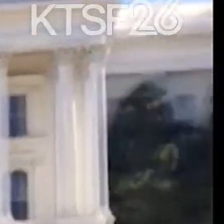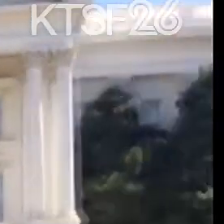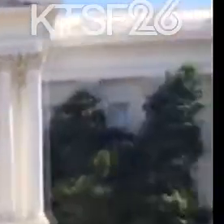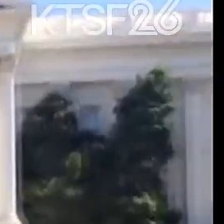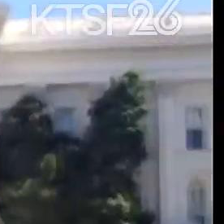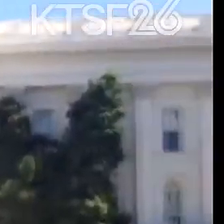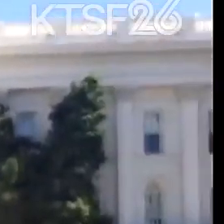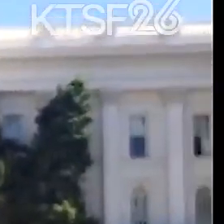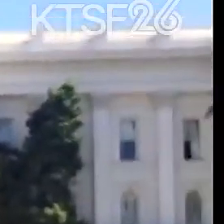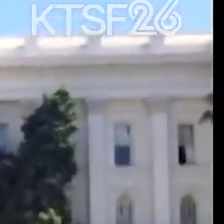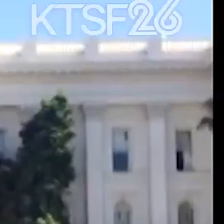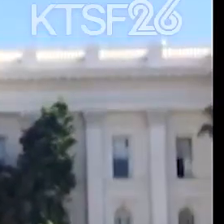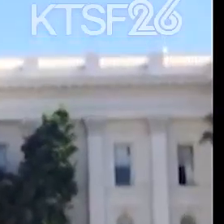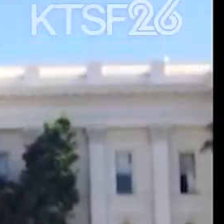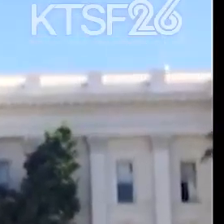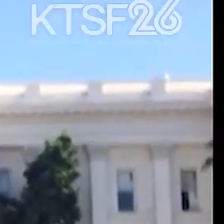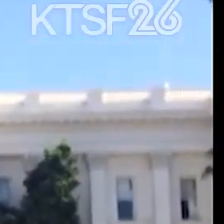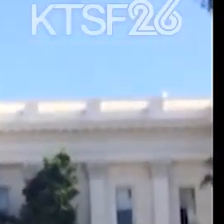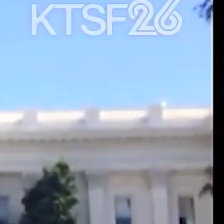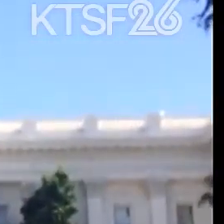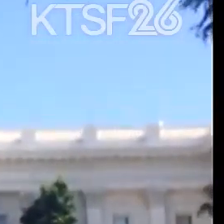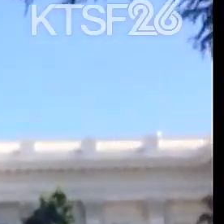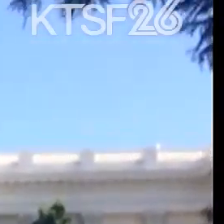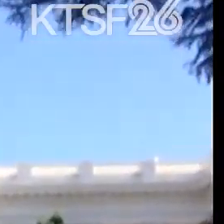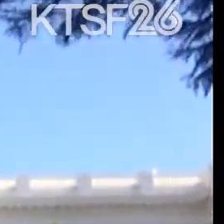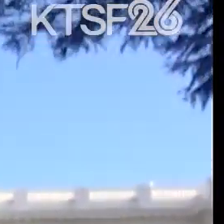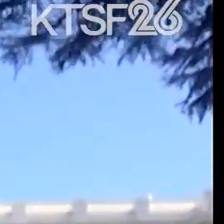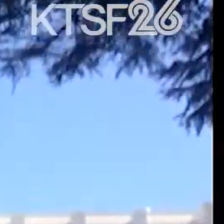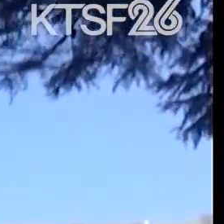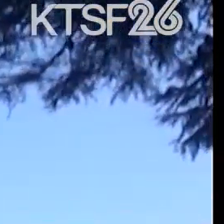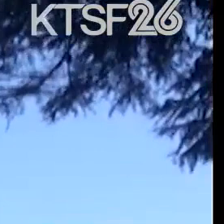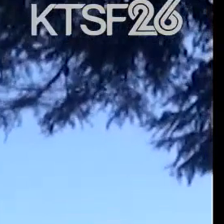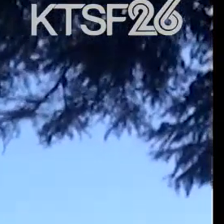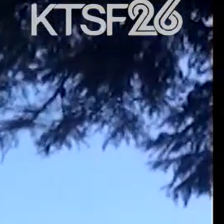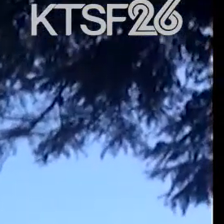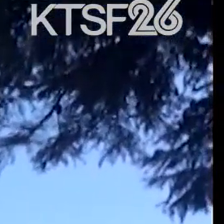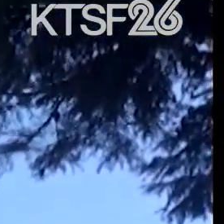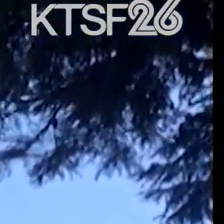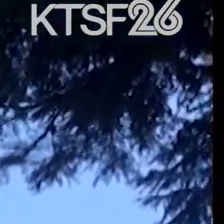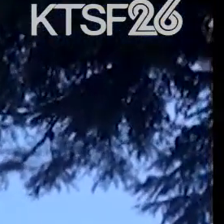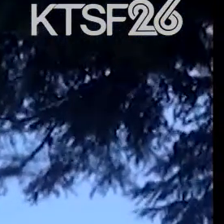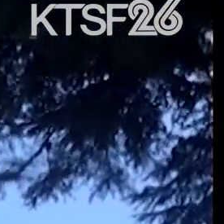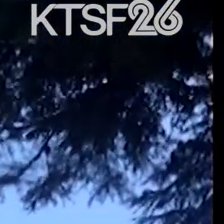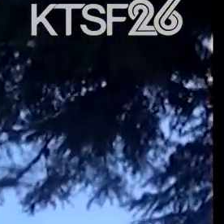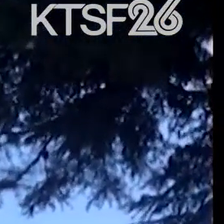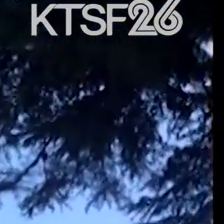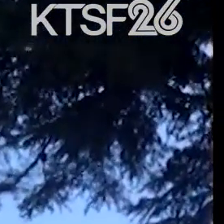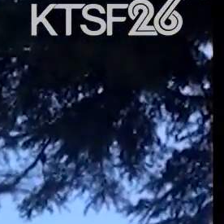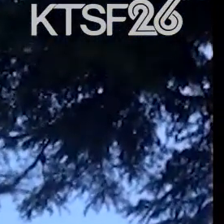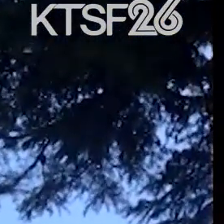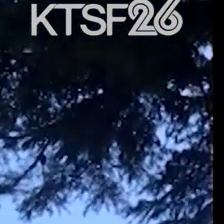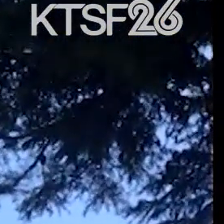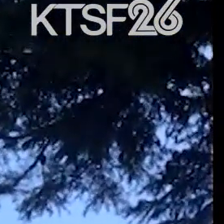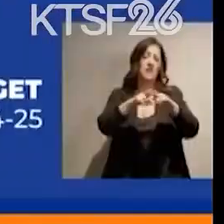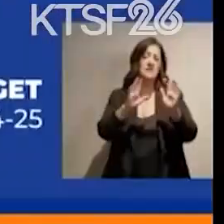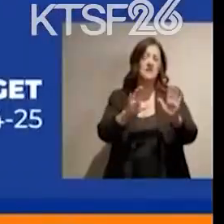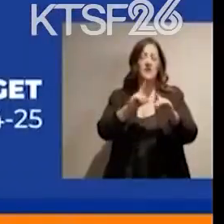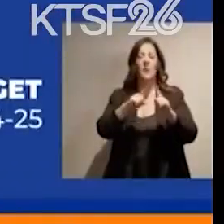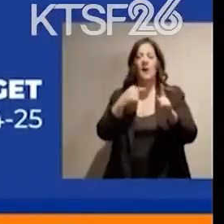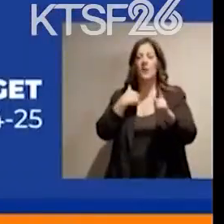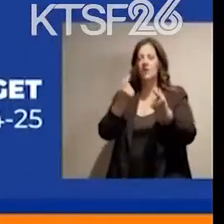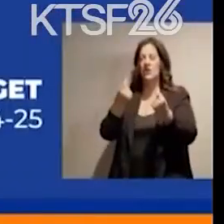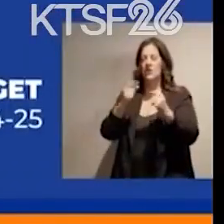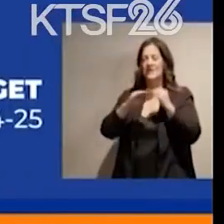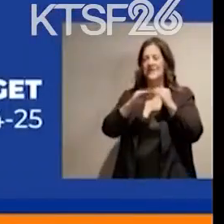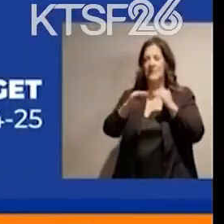学前教育，以及为无证移民提供 Medi-Cal 医疗健保。而在目前庞大赤字之下，州府将暂停扩